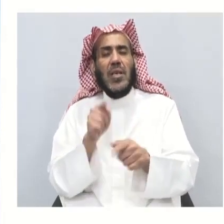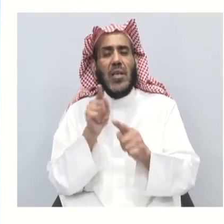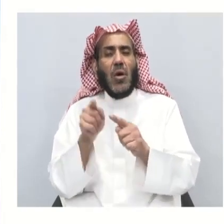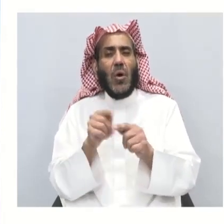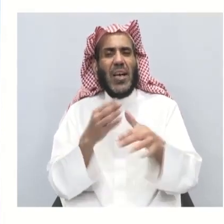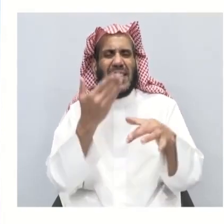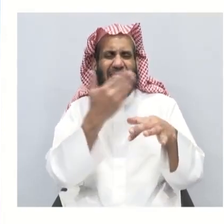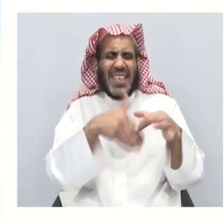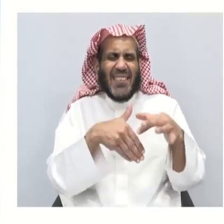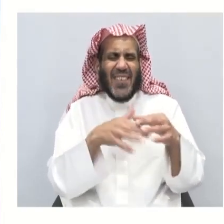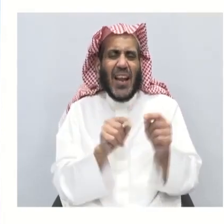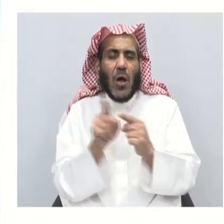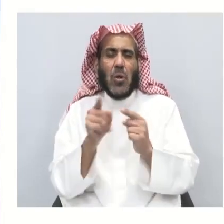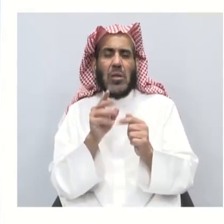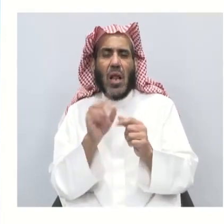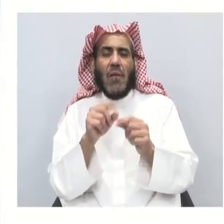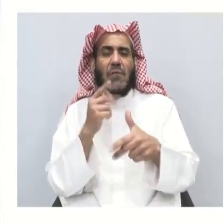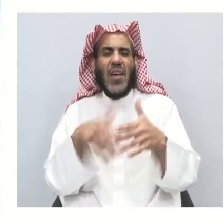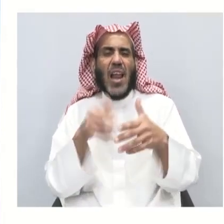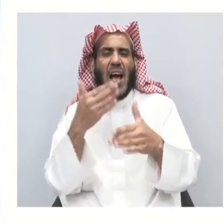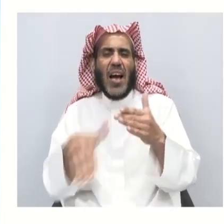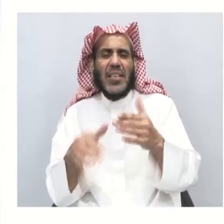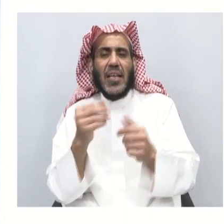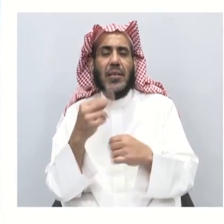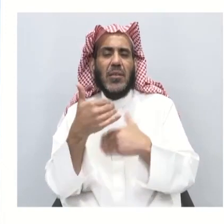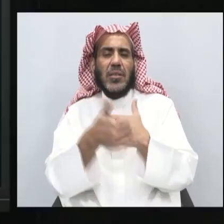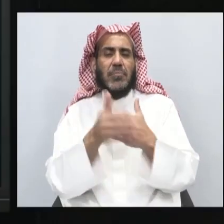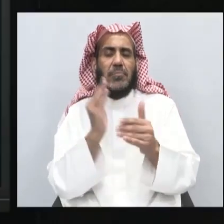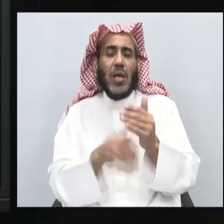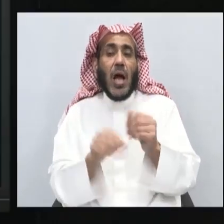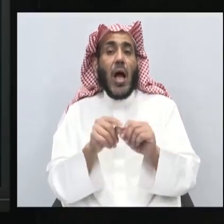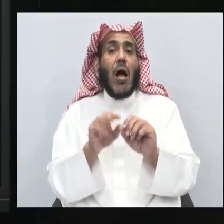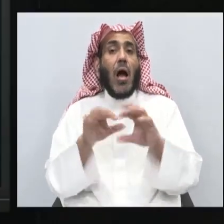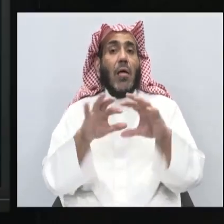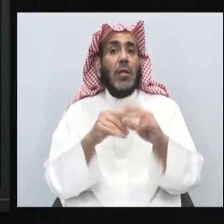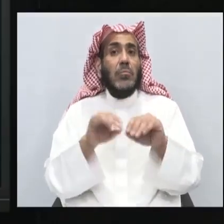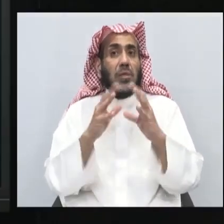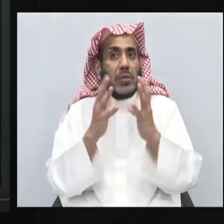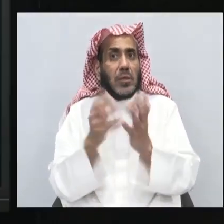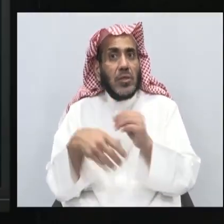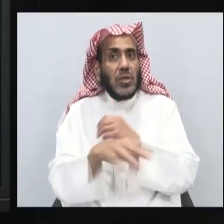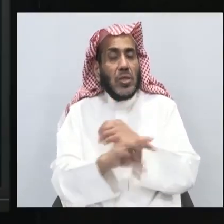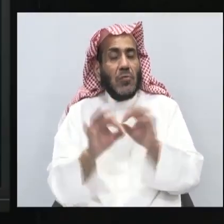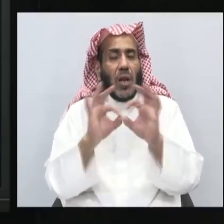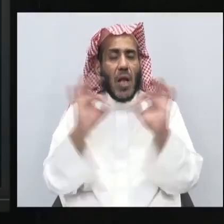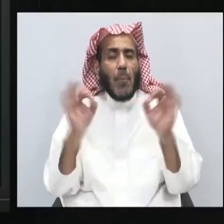الفلقة وذوات الفلقتين. هذه هي التصنيف الكامل للنباتات.